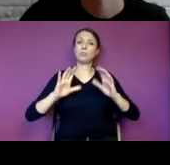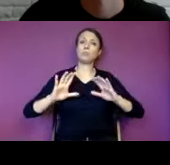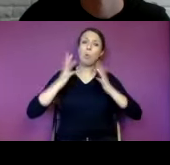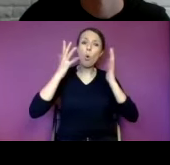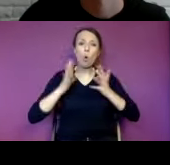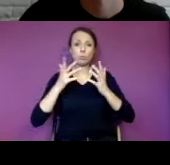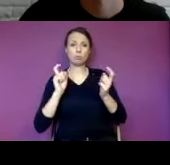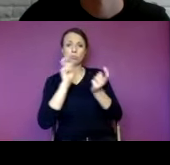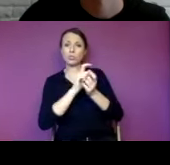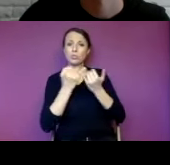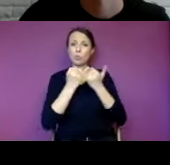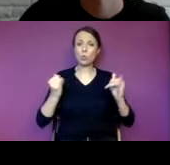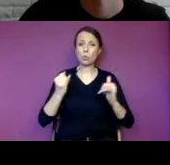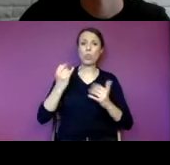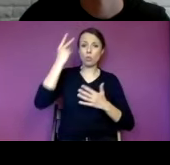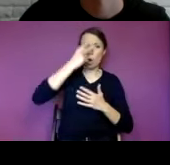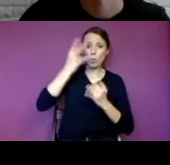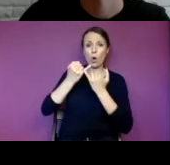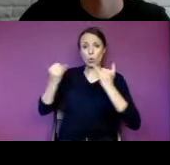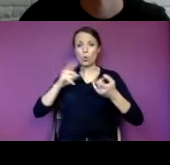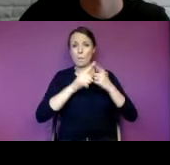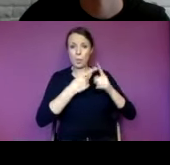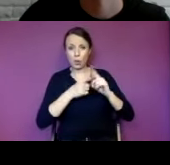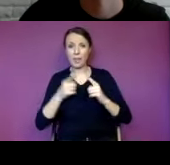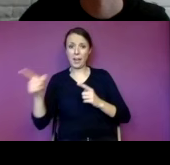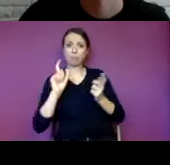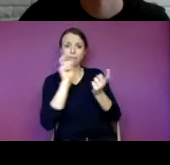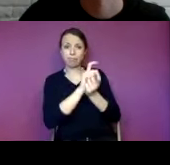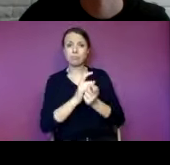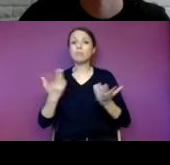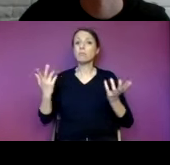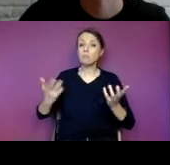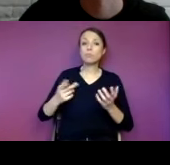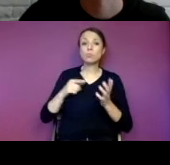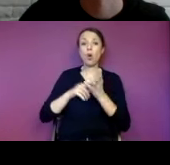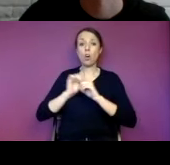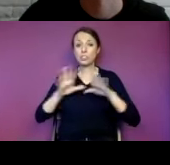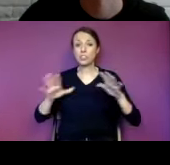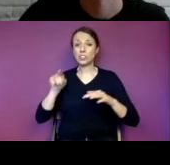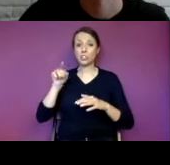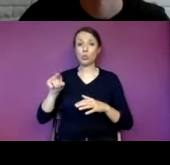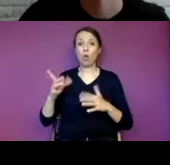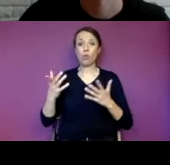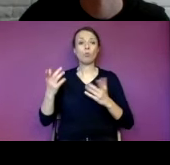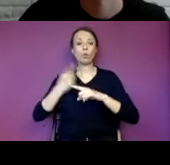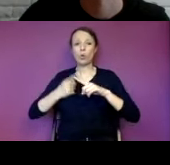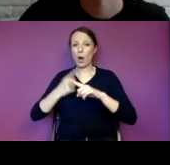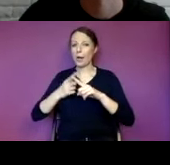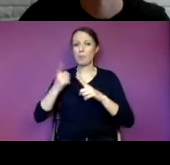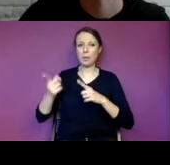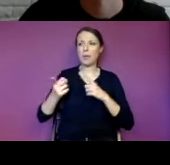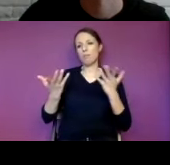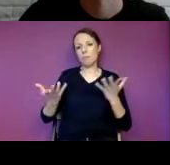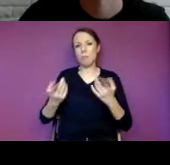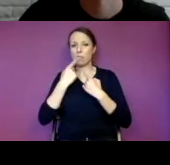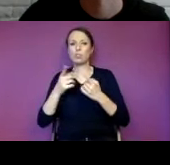w obszarom wiejskim jako terenu zacofania i tak dalej, no było oczywiście pewnym opisem rzeczywistości, ale z drugiej strony